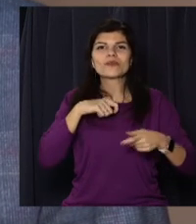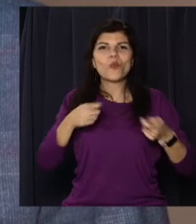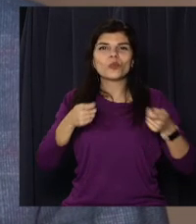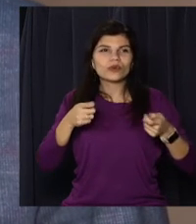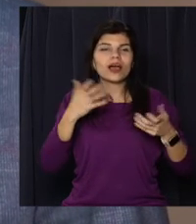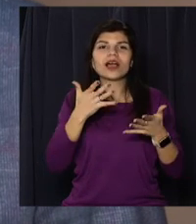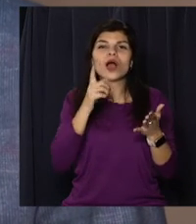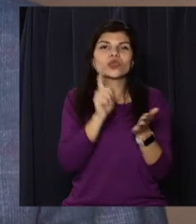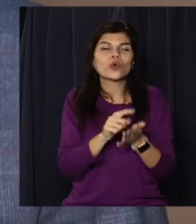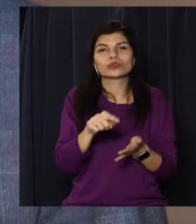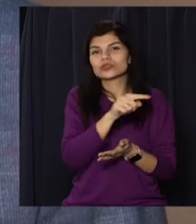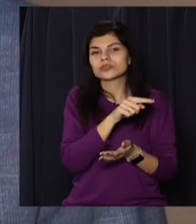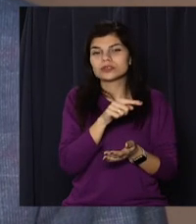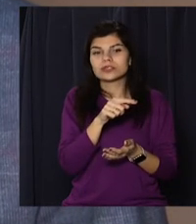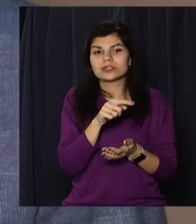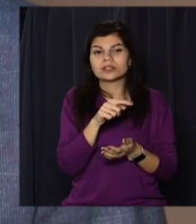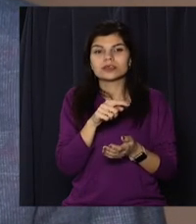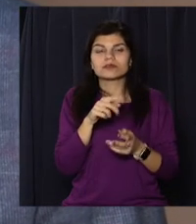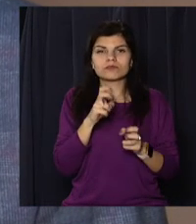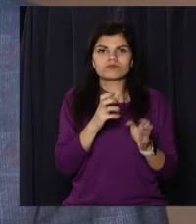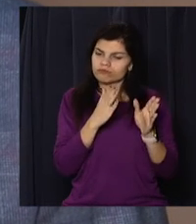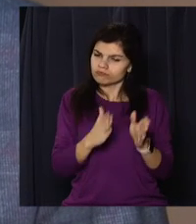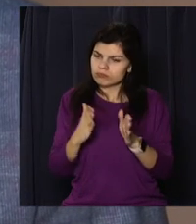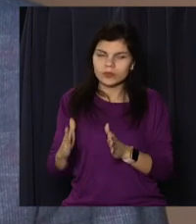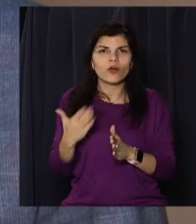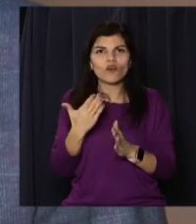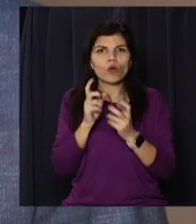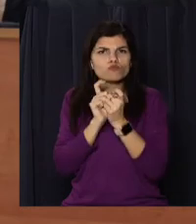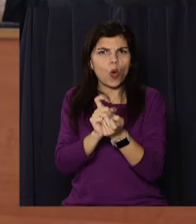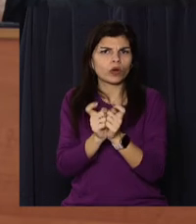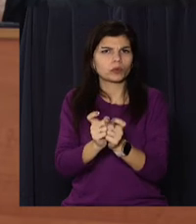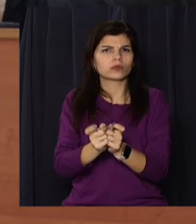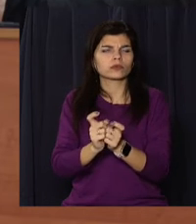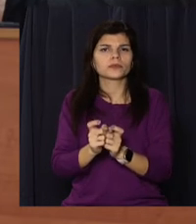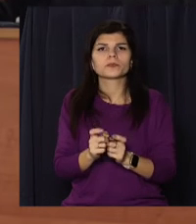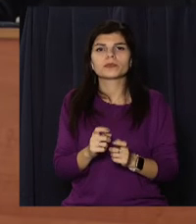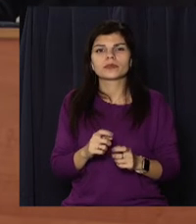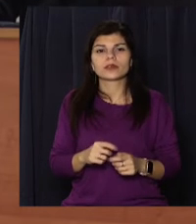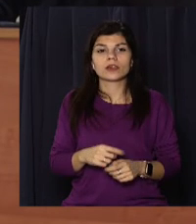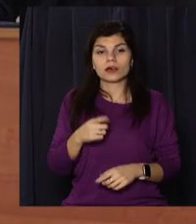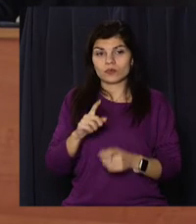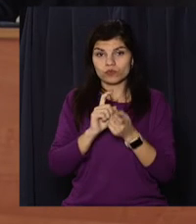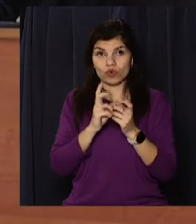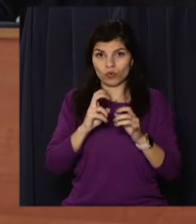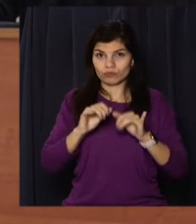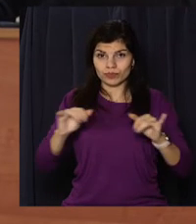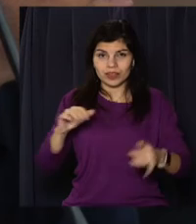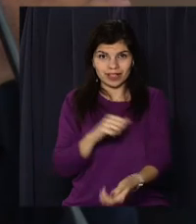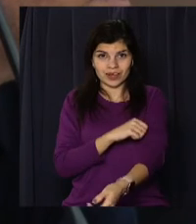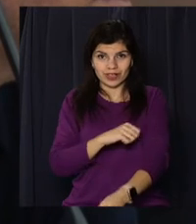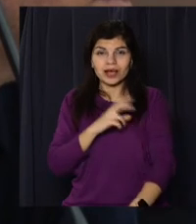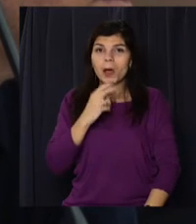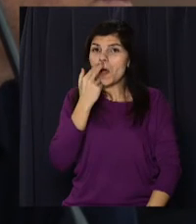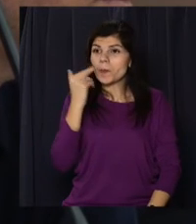которые должны стать системной частью этой борьбы. Координаційна рада з протидії поширенню наркоманії